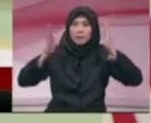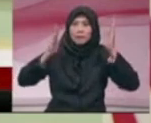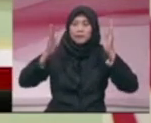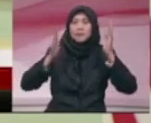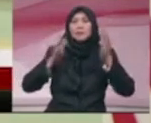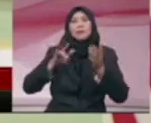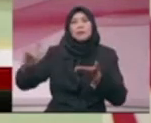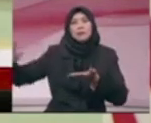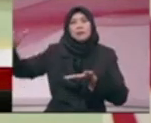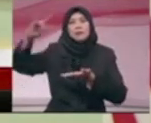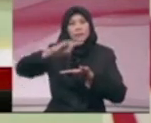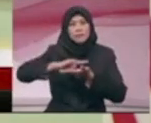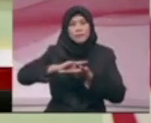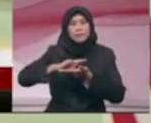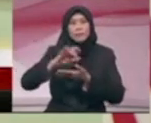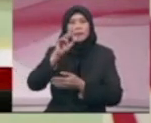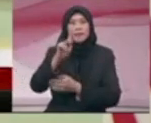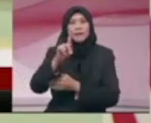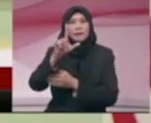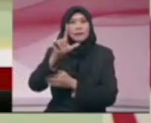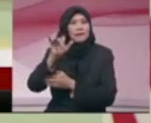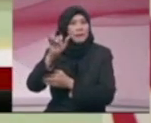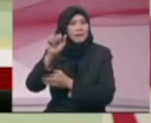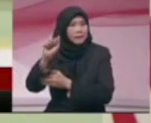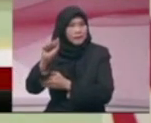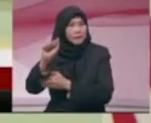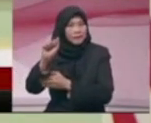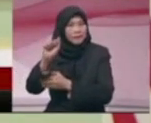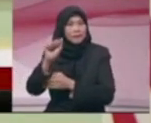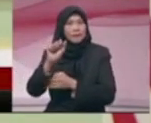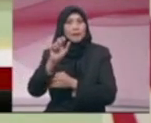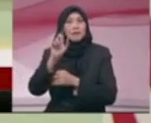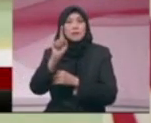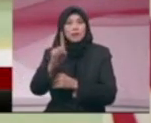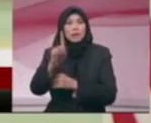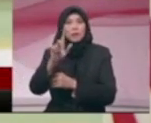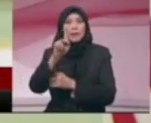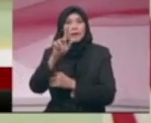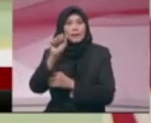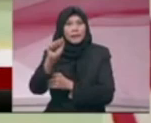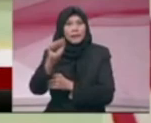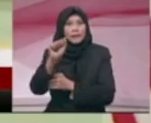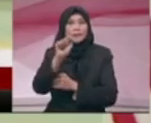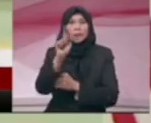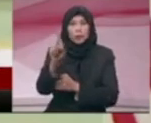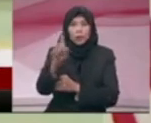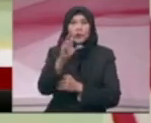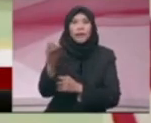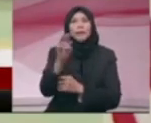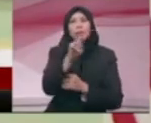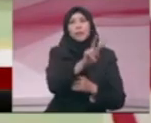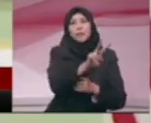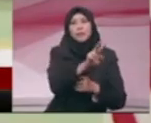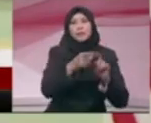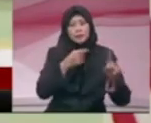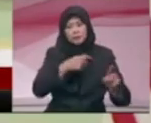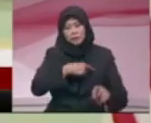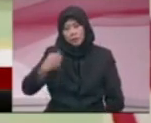melalui lapangan terbang antarabangsa KLIA 1, KLIA dan KLIA 2 dari